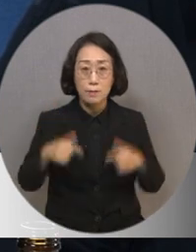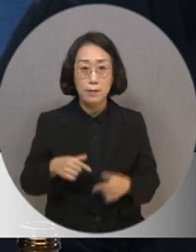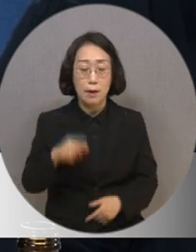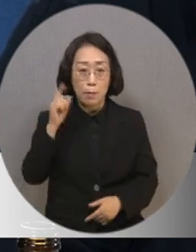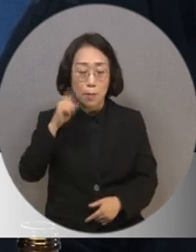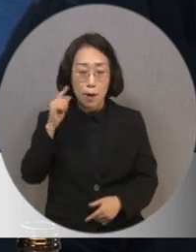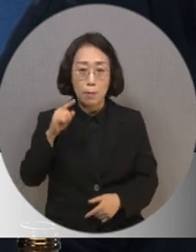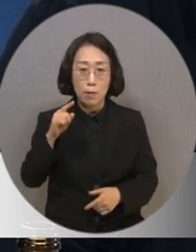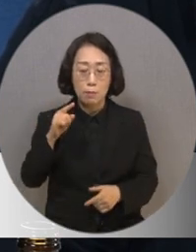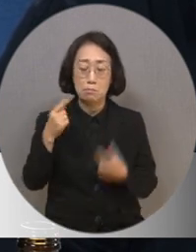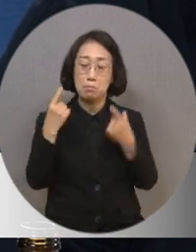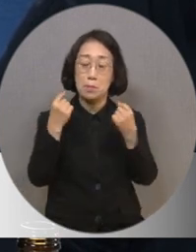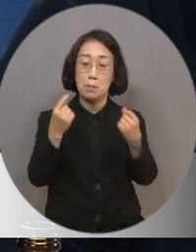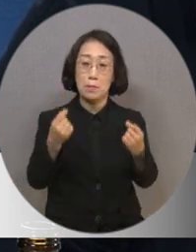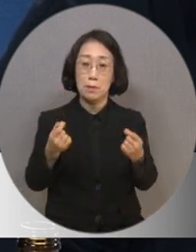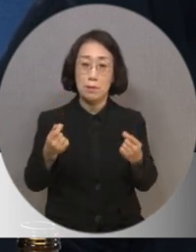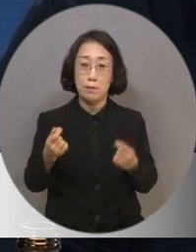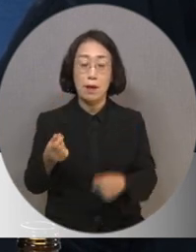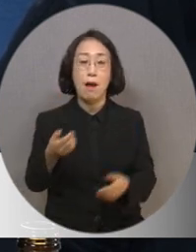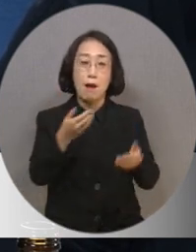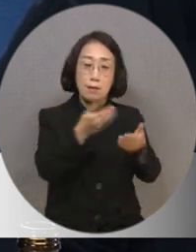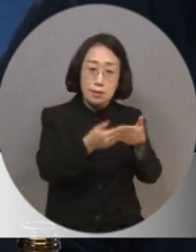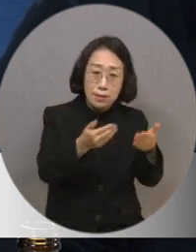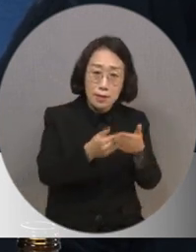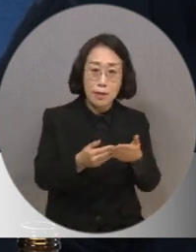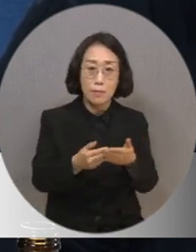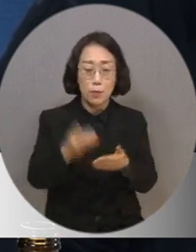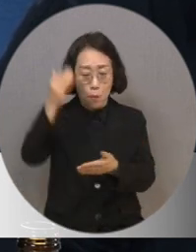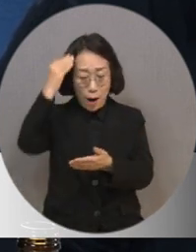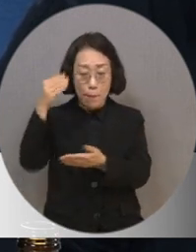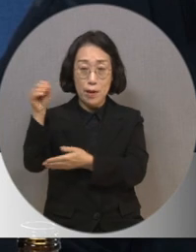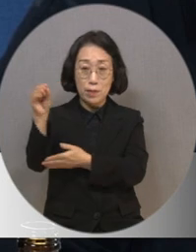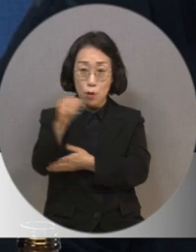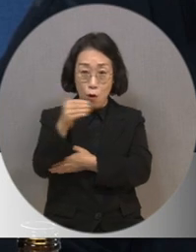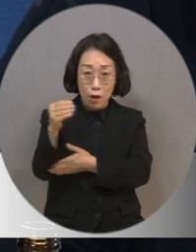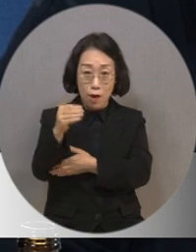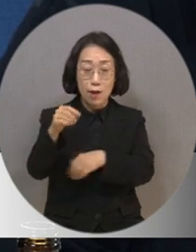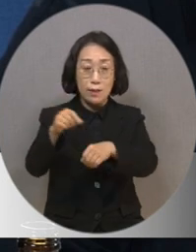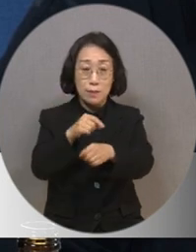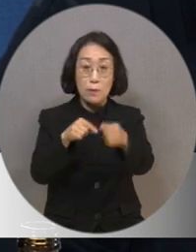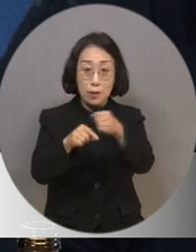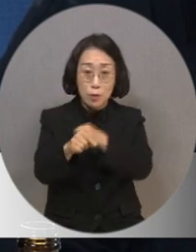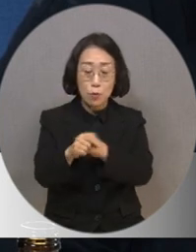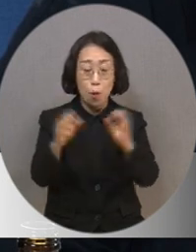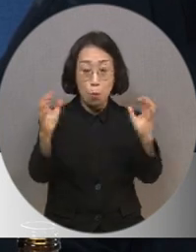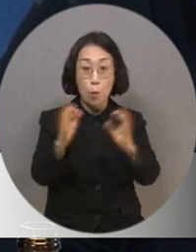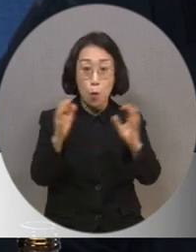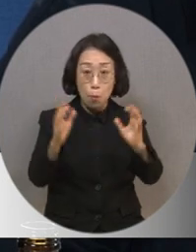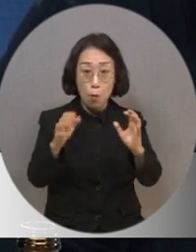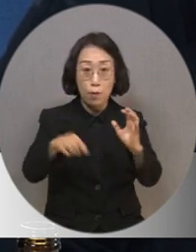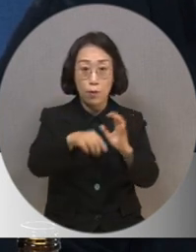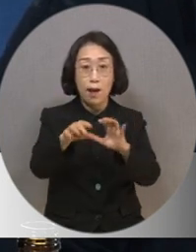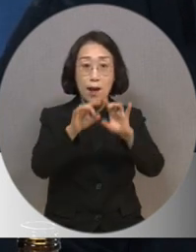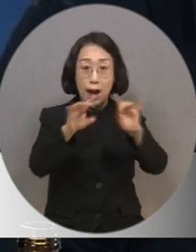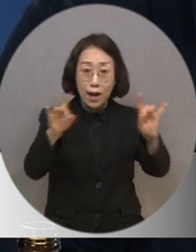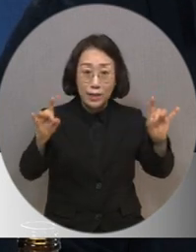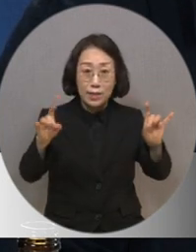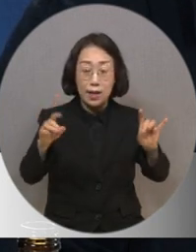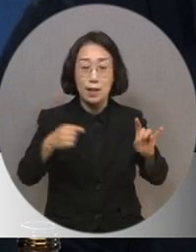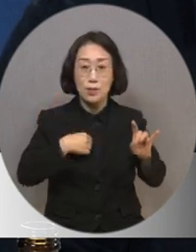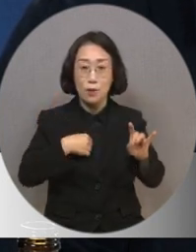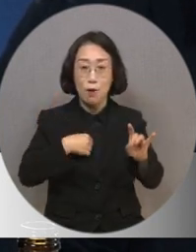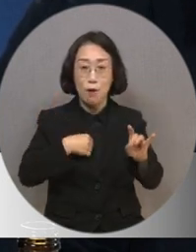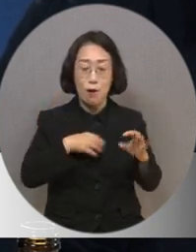인연으로 만났었는데 이제는 그림과 서예라는 특별한 인연으로 이 작업 공간에 모였는데요. 다 각자가 저를